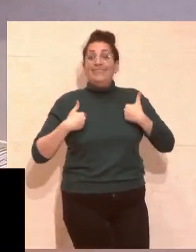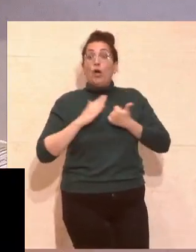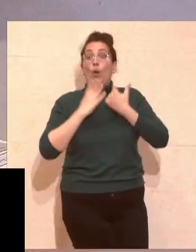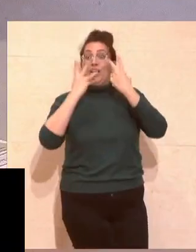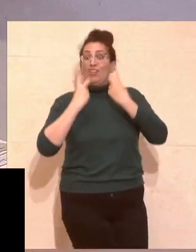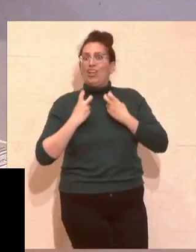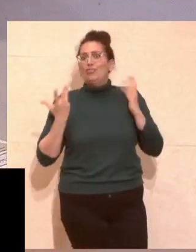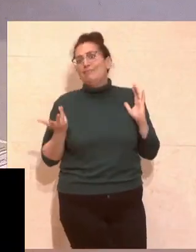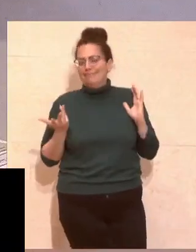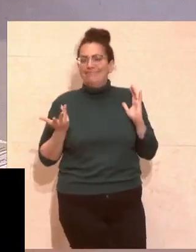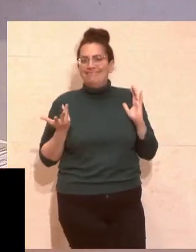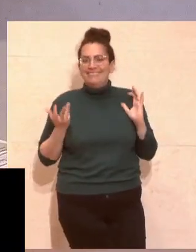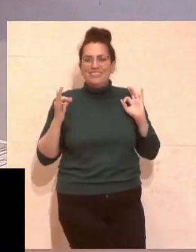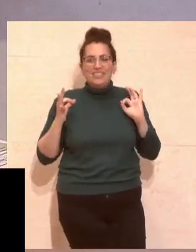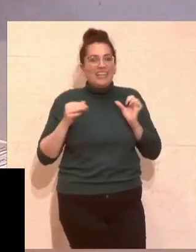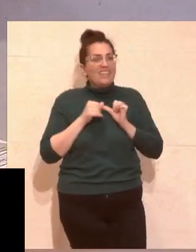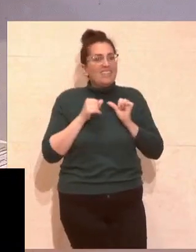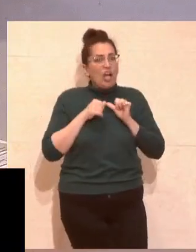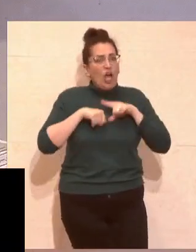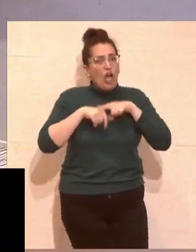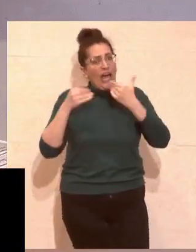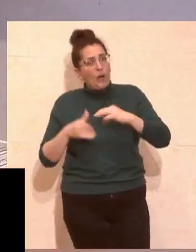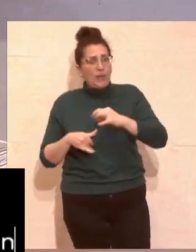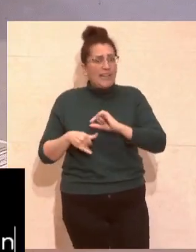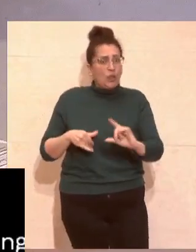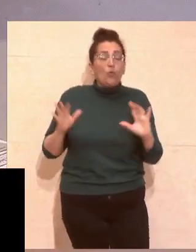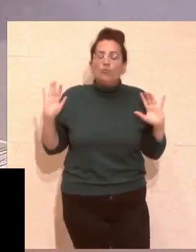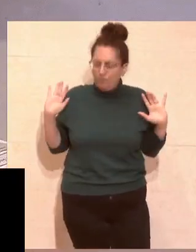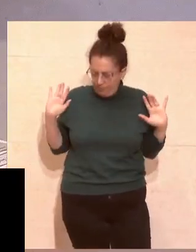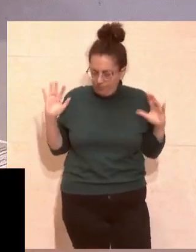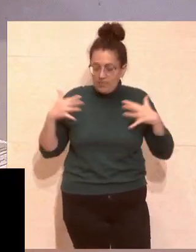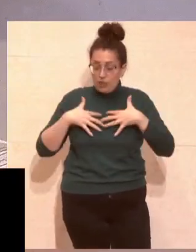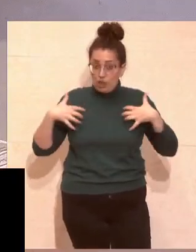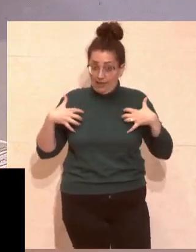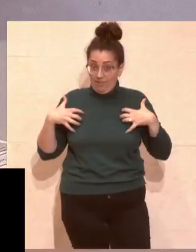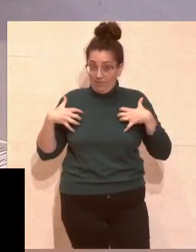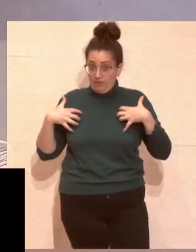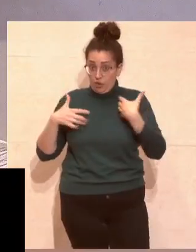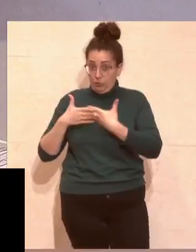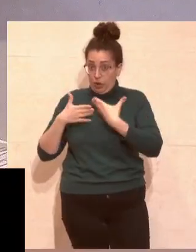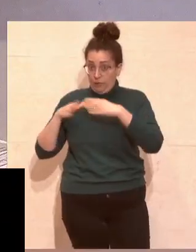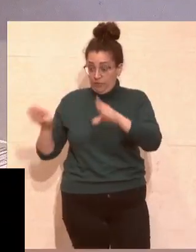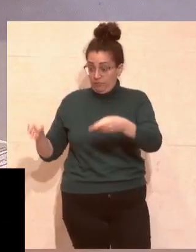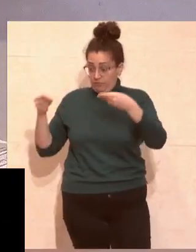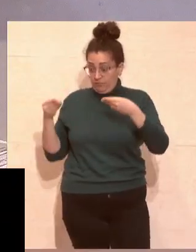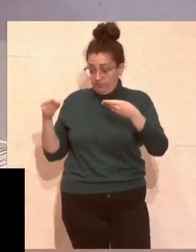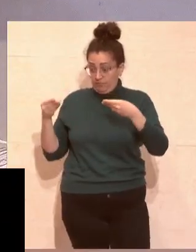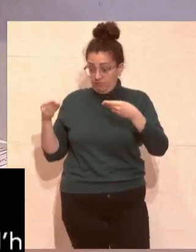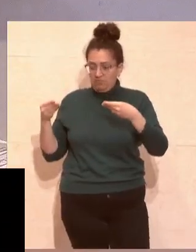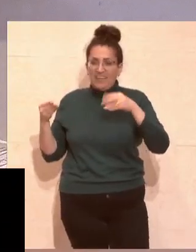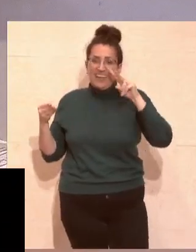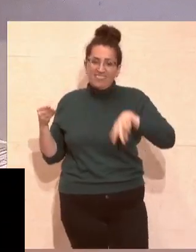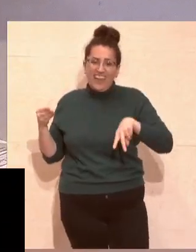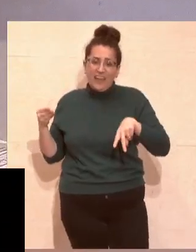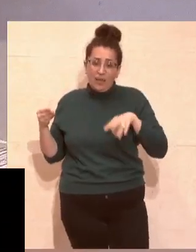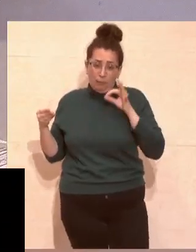doit arrêter ou non le changement d'heure. On sait par les études scientifiques que le changement d'heure vient quand même de façon